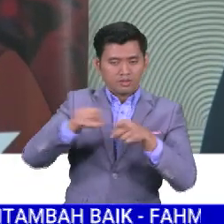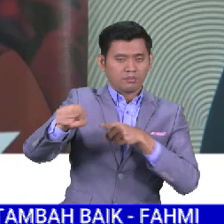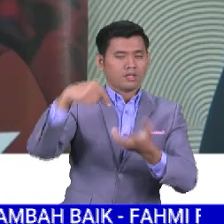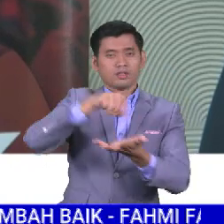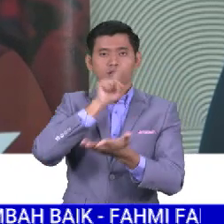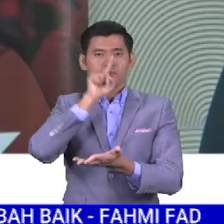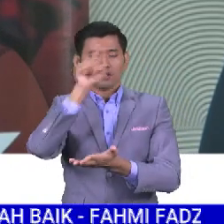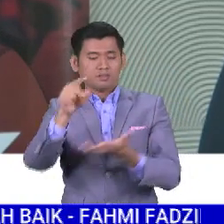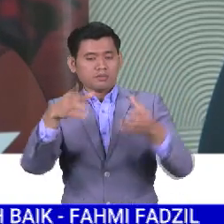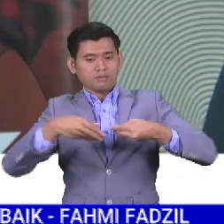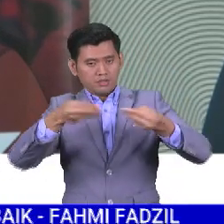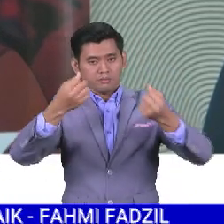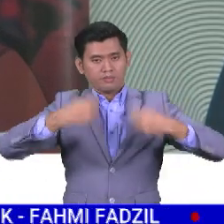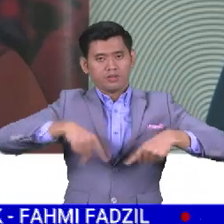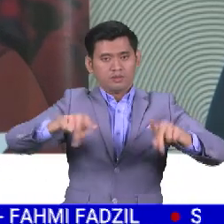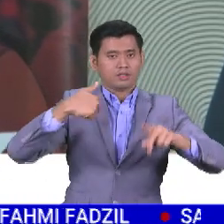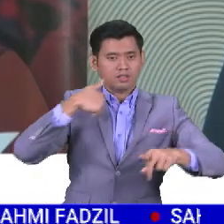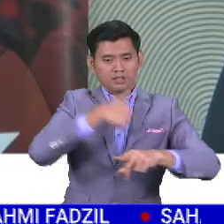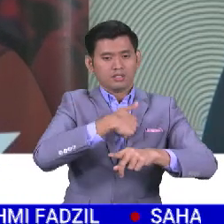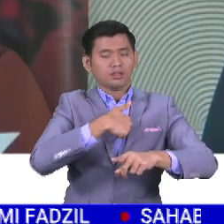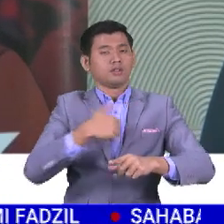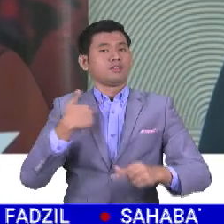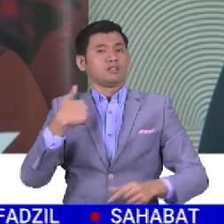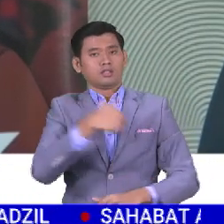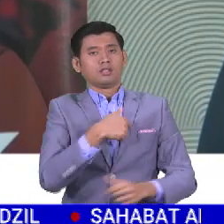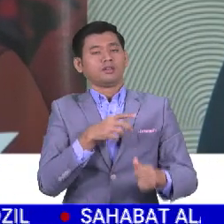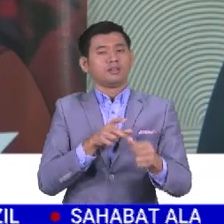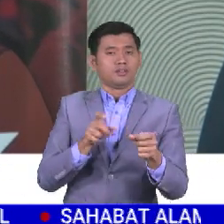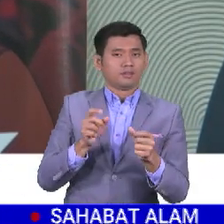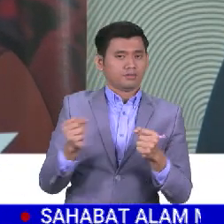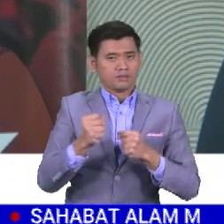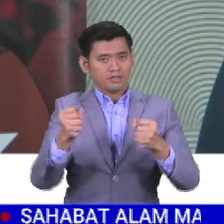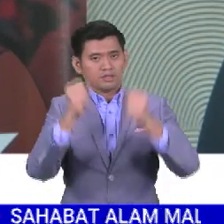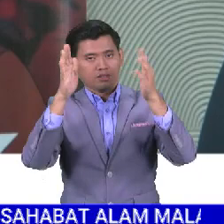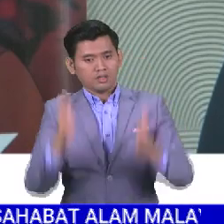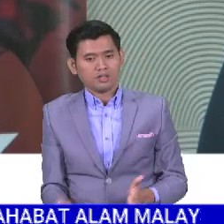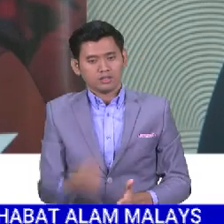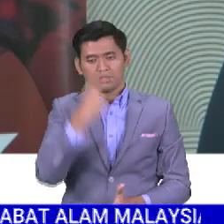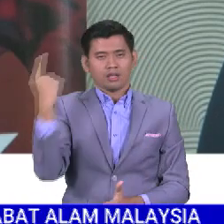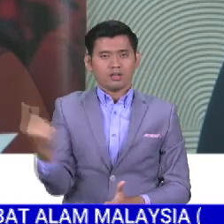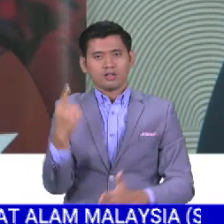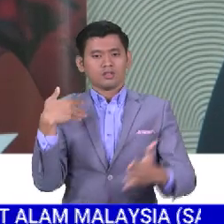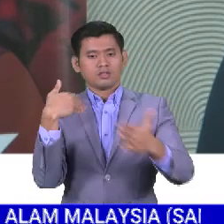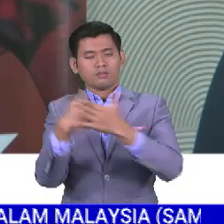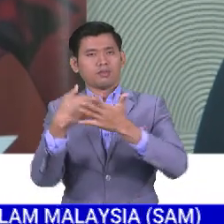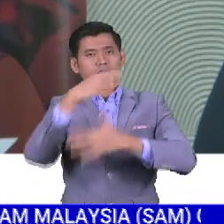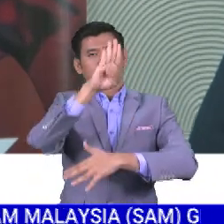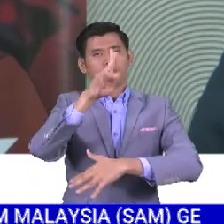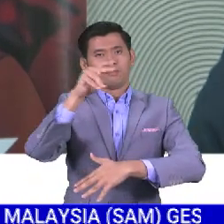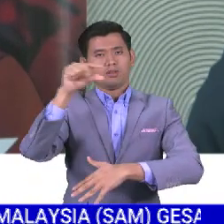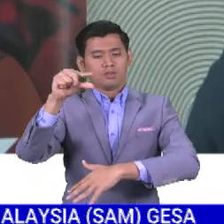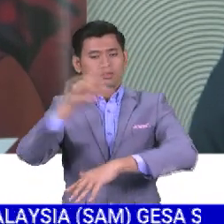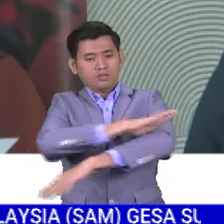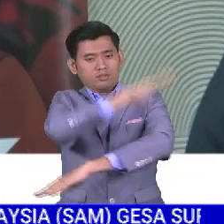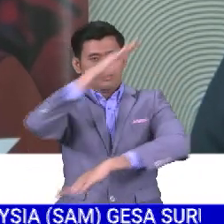daya penarik. Sebab kita rider-rider yang biasa main dekat sini memang selalu naik sampai ke motor, tapi hanya sampai dekat